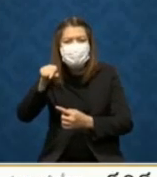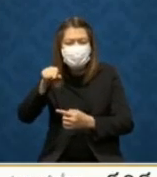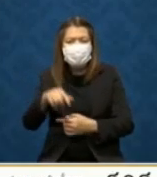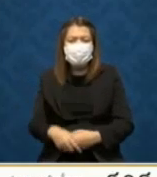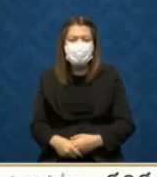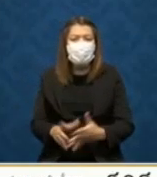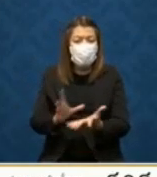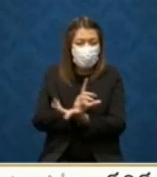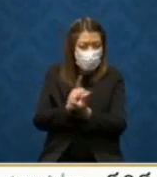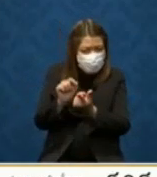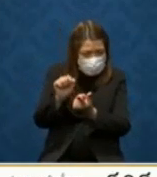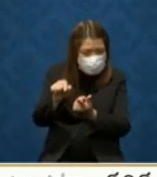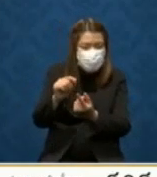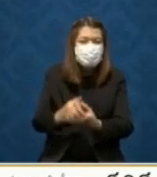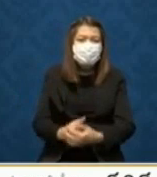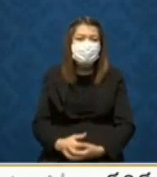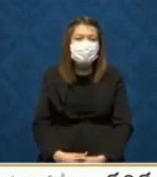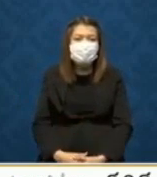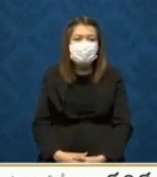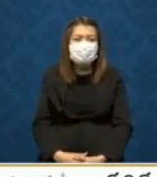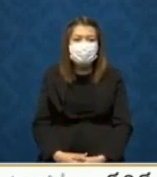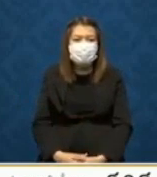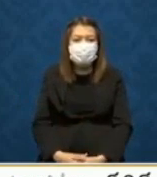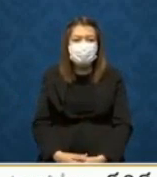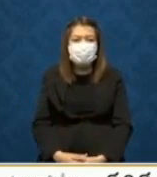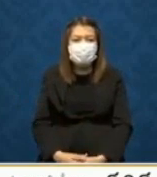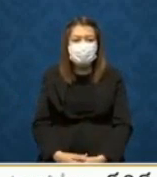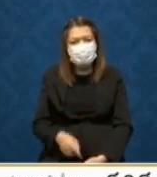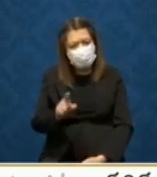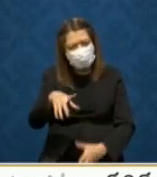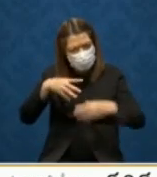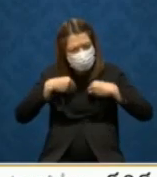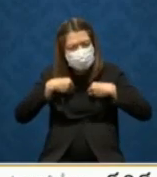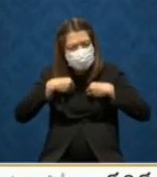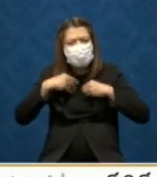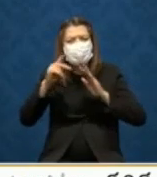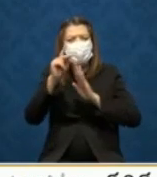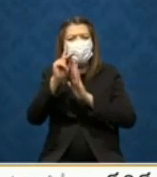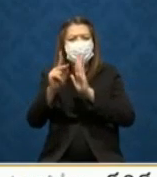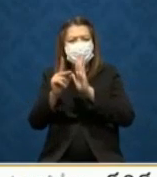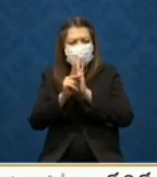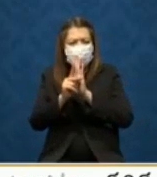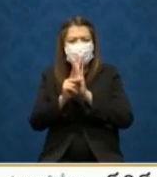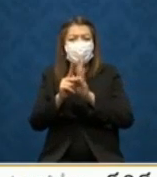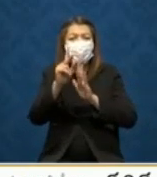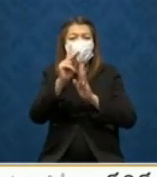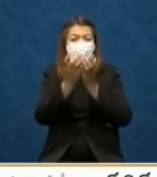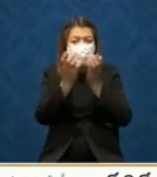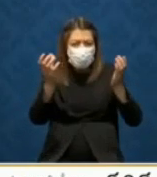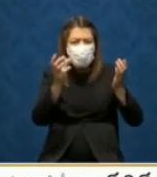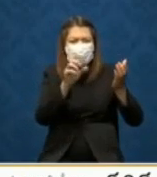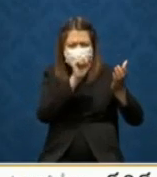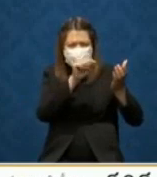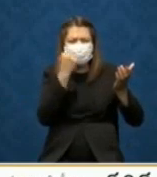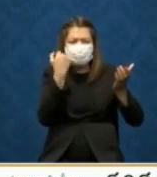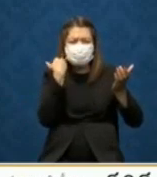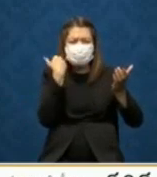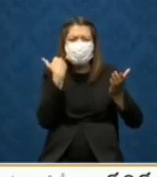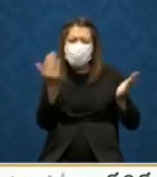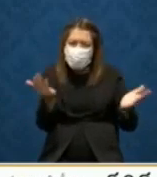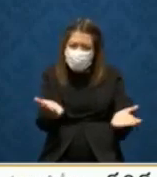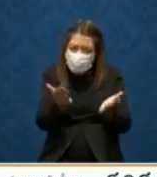วัฒนธรรมมาลายูคุณต้องยอมรับสิ่งเหล่านี้ให้ได้เพราะกฎหมายในรัฐธรรมนูญมันระบุไว้ว่าคุณต้อง